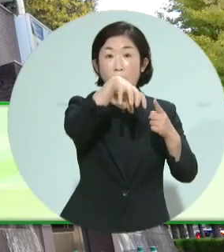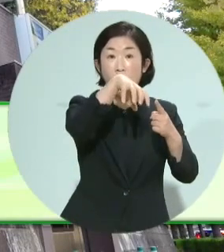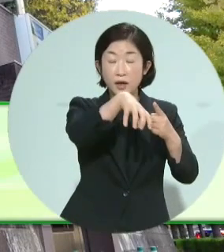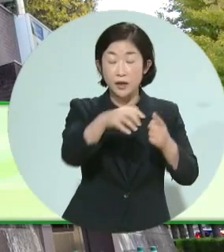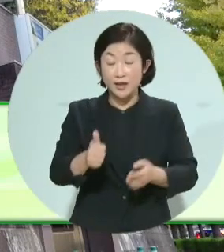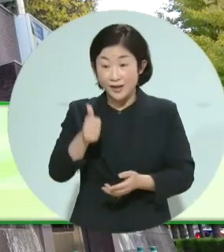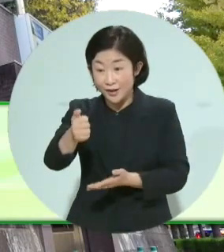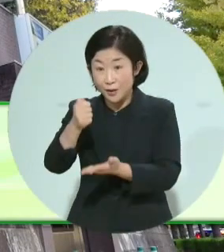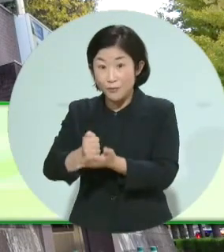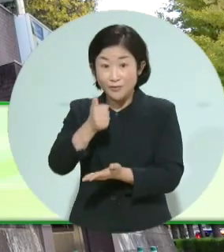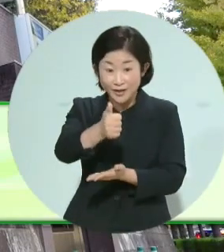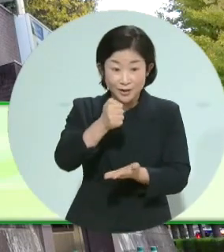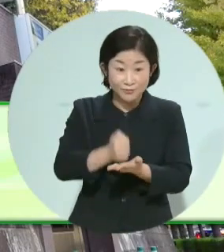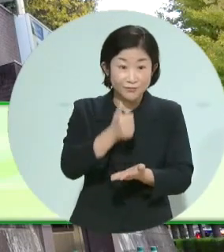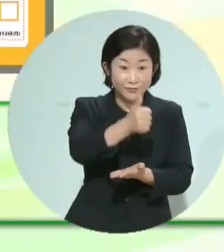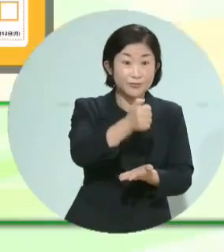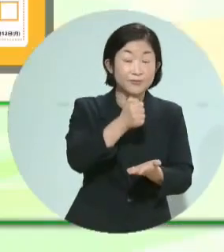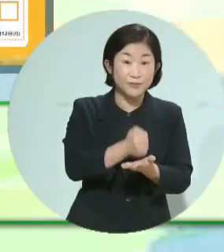ます。